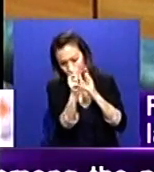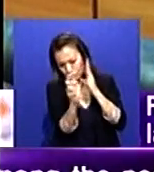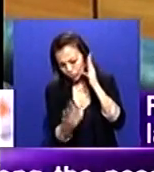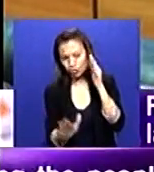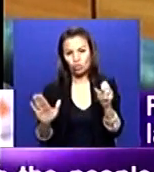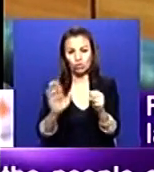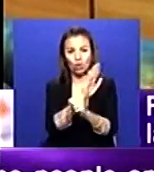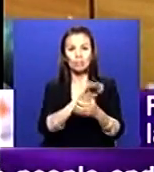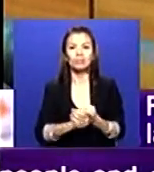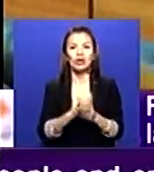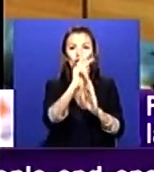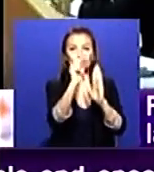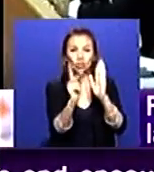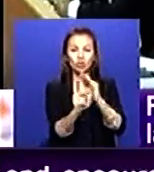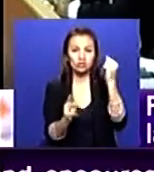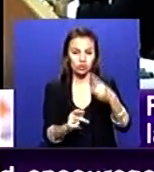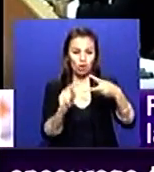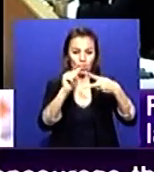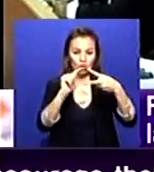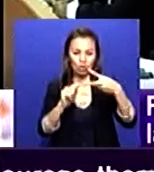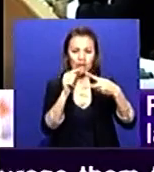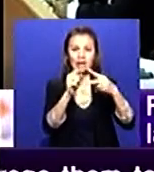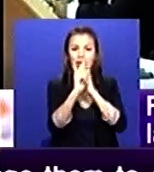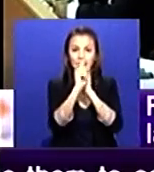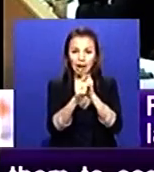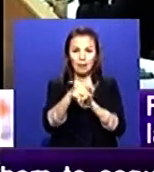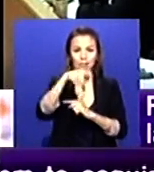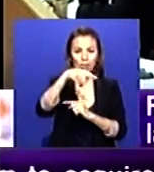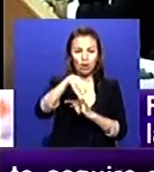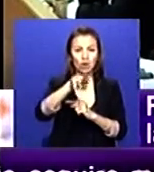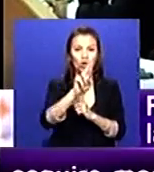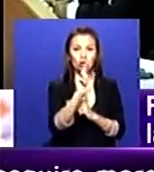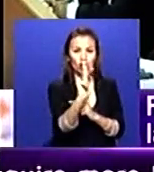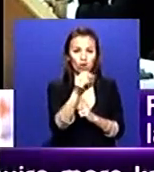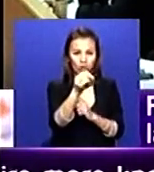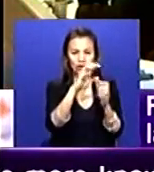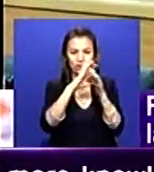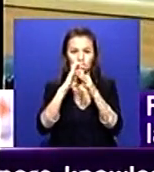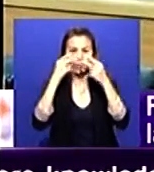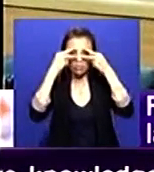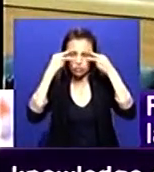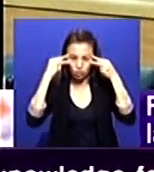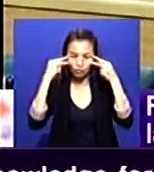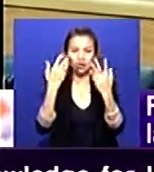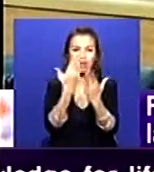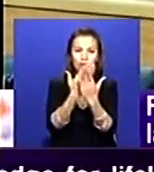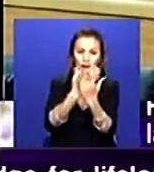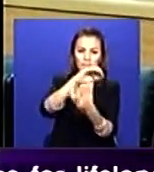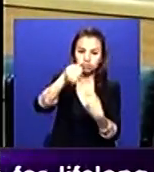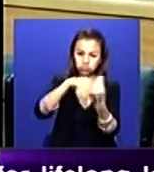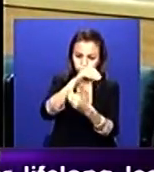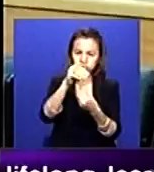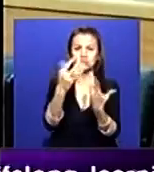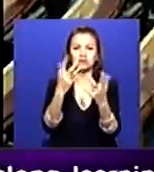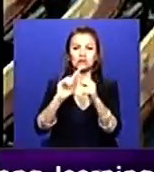ฉบับประกอบด้วยกฎกระทรวงที่ออกตามความในพระราชบัญญัติป้องกันและปราบปรามการก่ออาชญากรรมทางการเงินและการก่อการร้